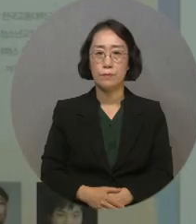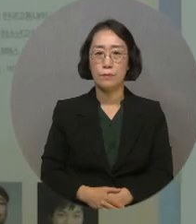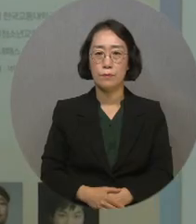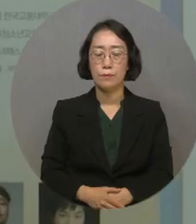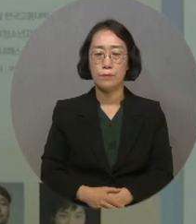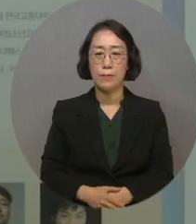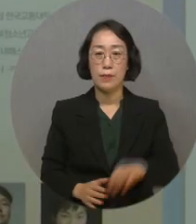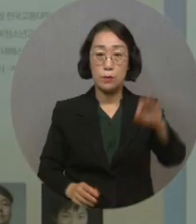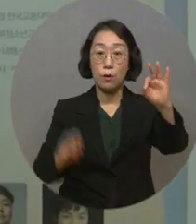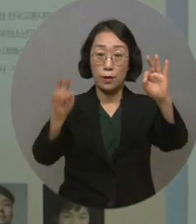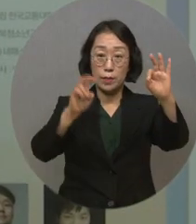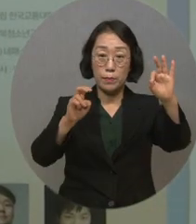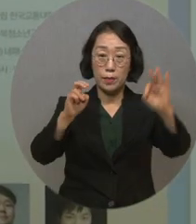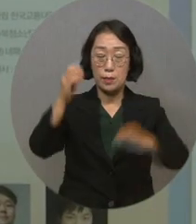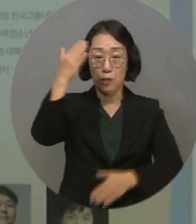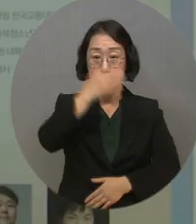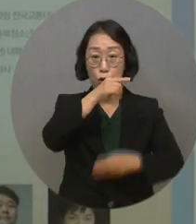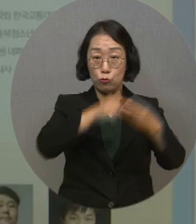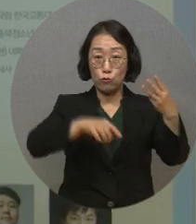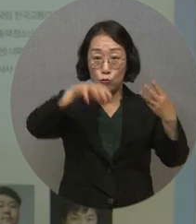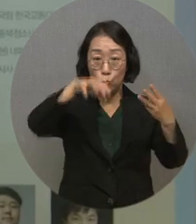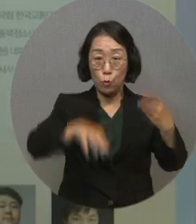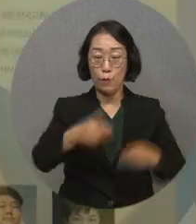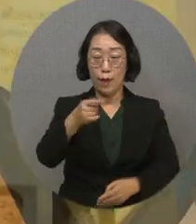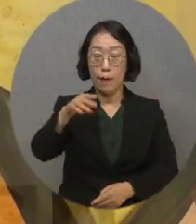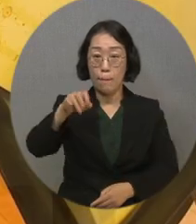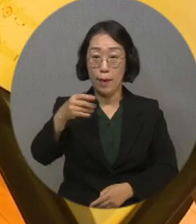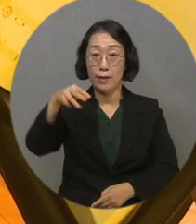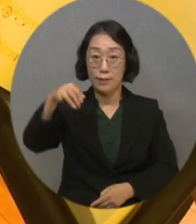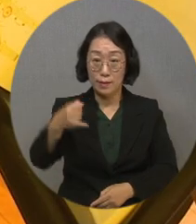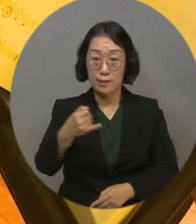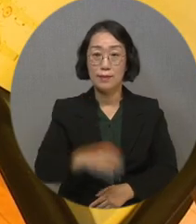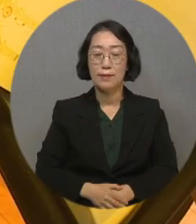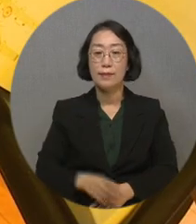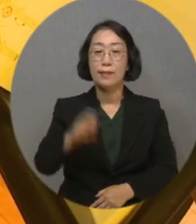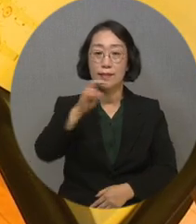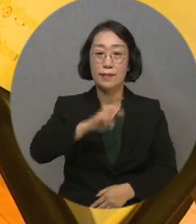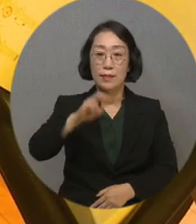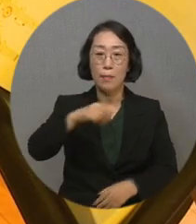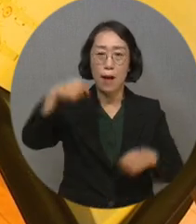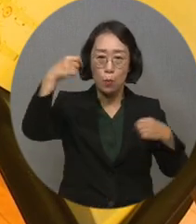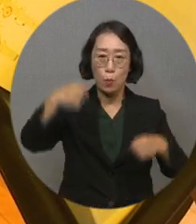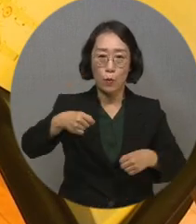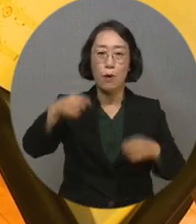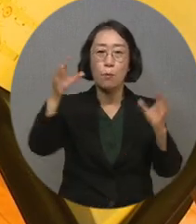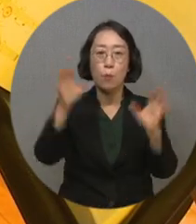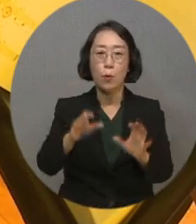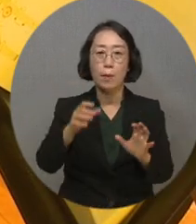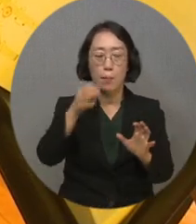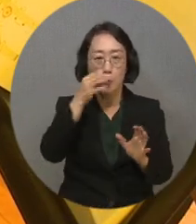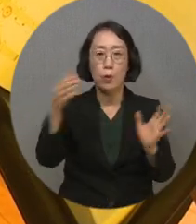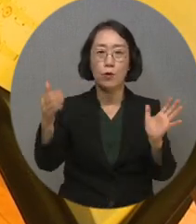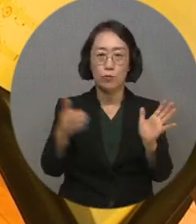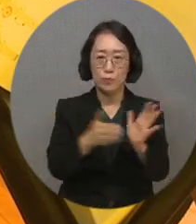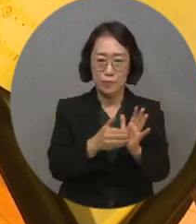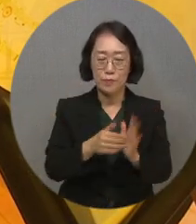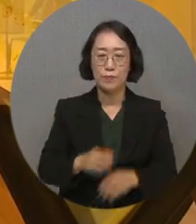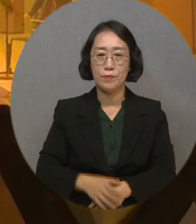지난 20일 청주 아트홀에서 네페스 루아 오케스트라의 정기 연주회가 열렸습니다.